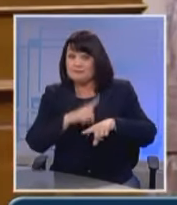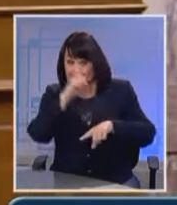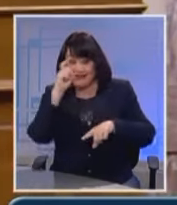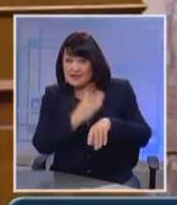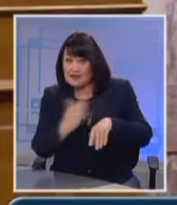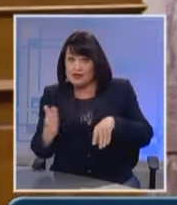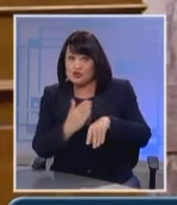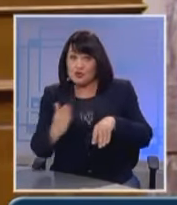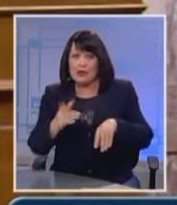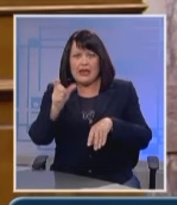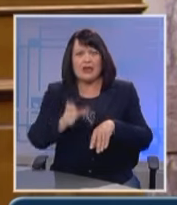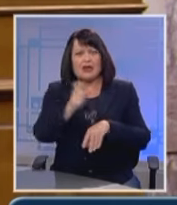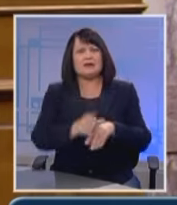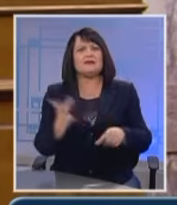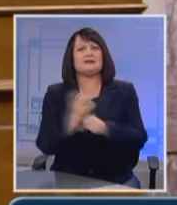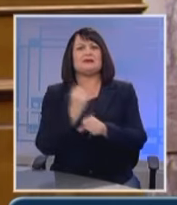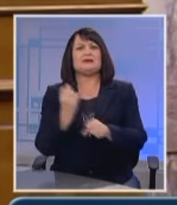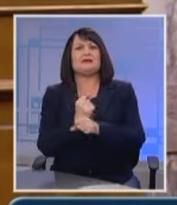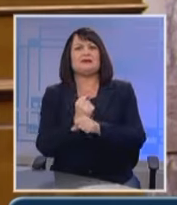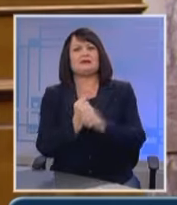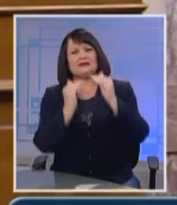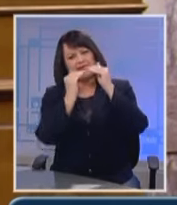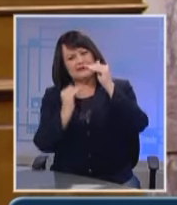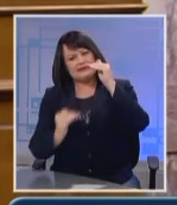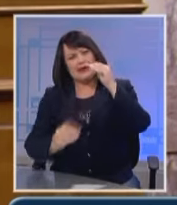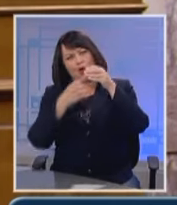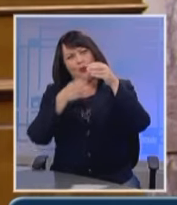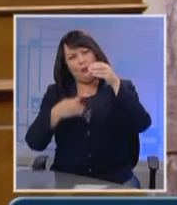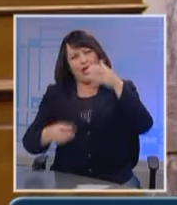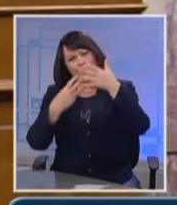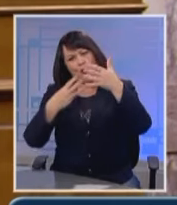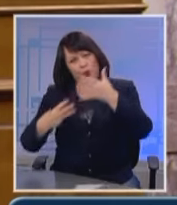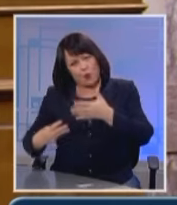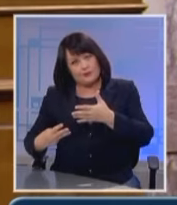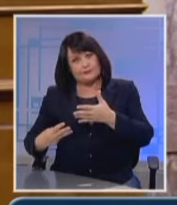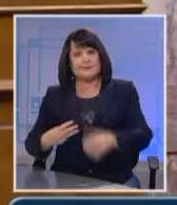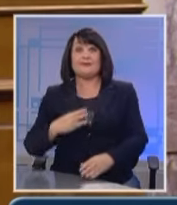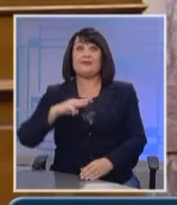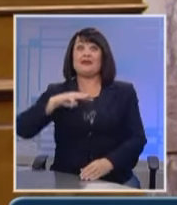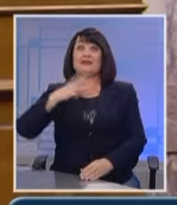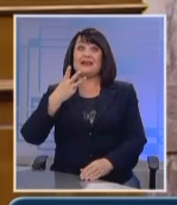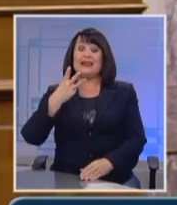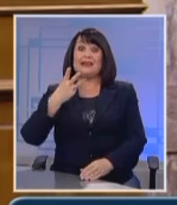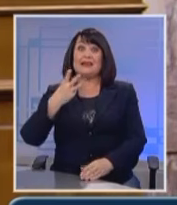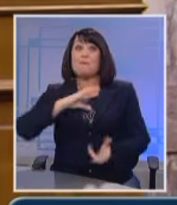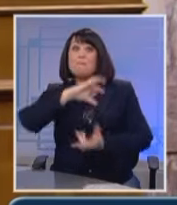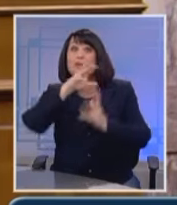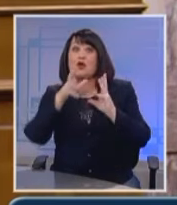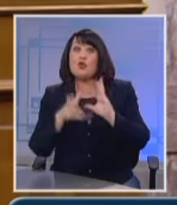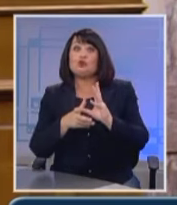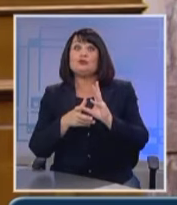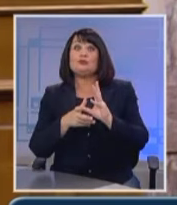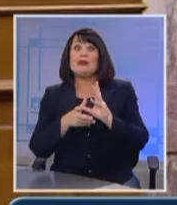πετύχατε αυτά που πετύχατε, η σειρά που φέρατε στην παγκόσμια κατάταξη, στην τρίτη μεγαλύτερη παγκόσμια